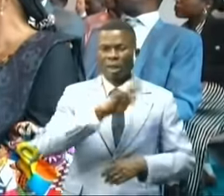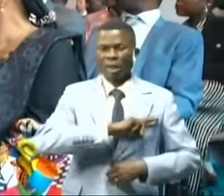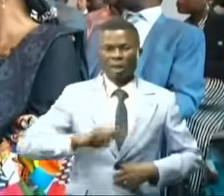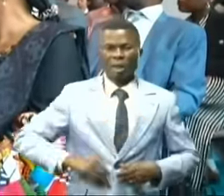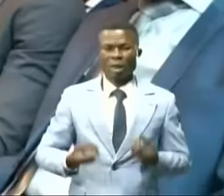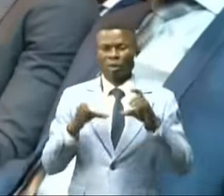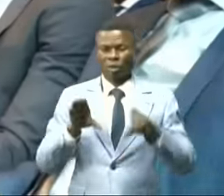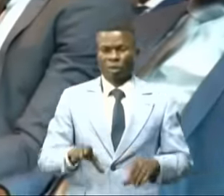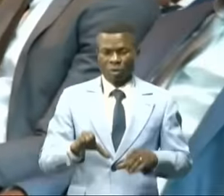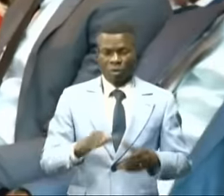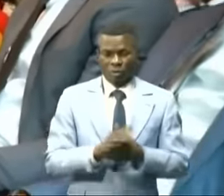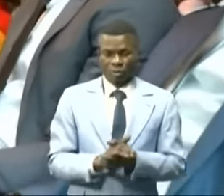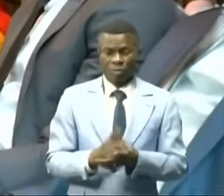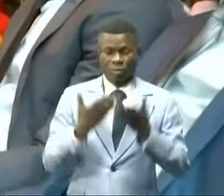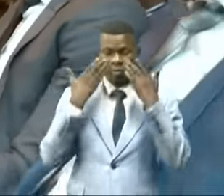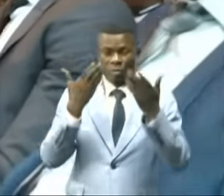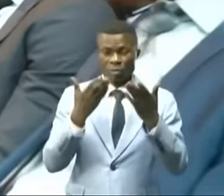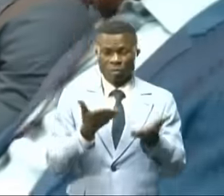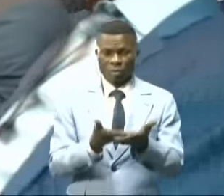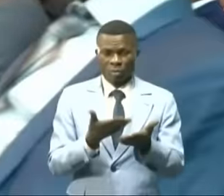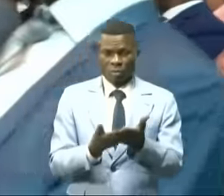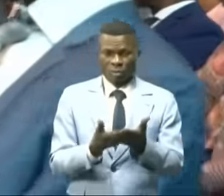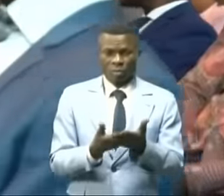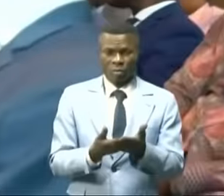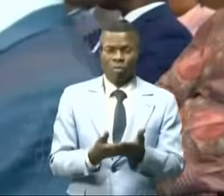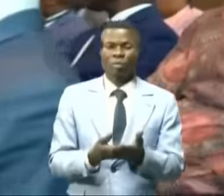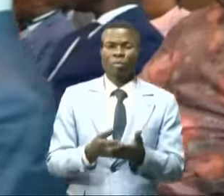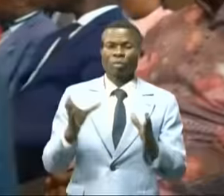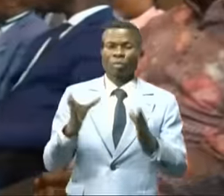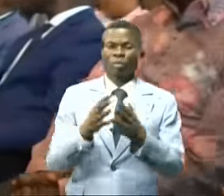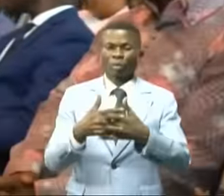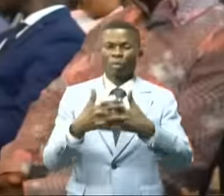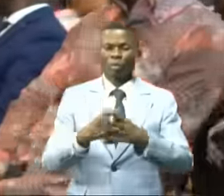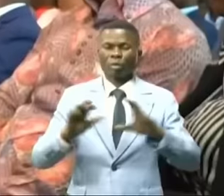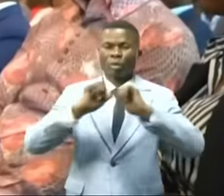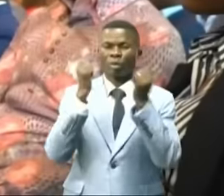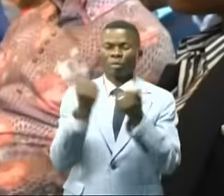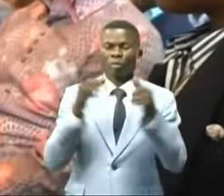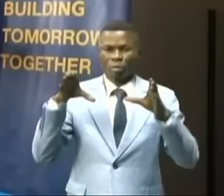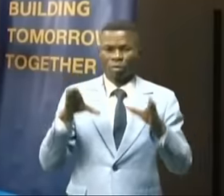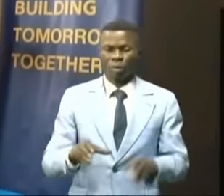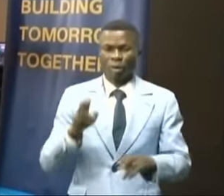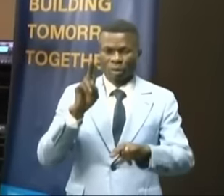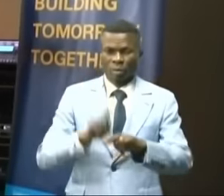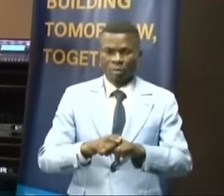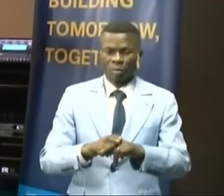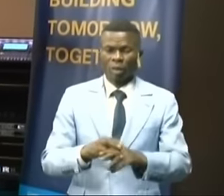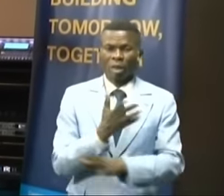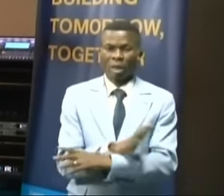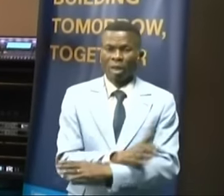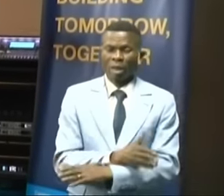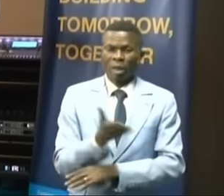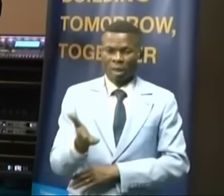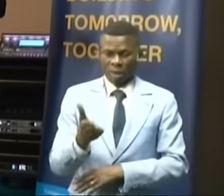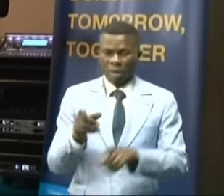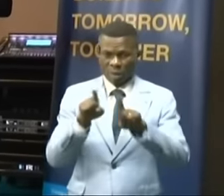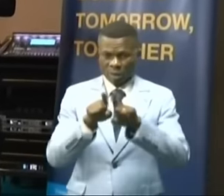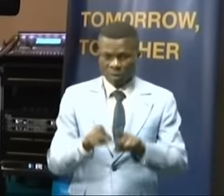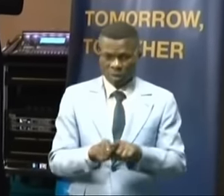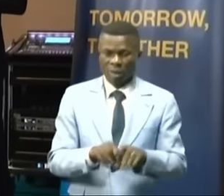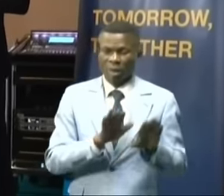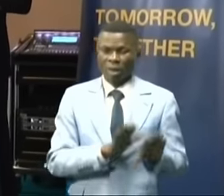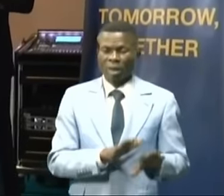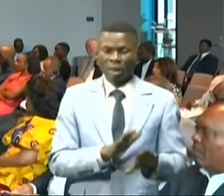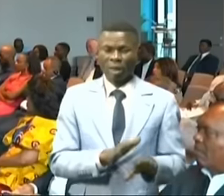Congo. Organisé par Congo Invest, en partenariat avec l'association de Congolais évoluant en Allemagne, cet événement a rassemblé